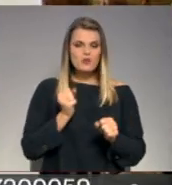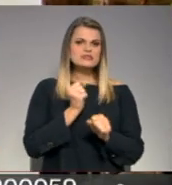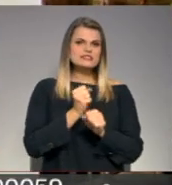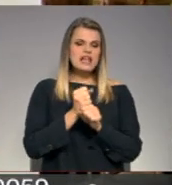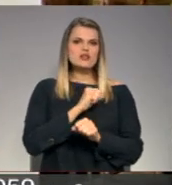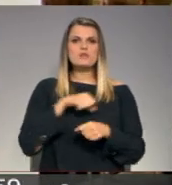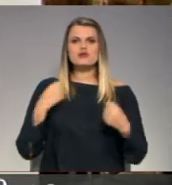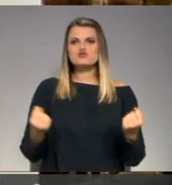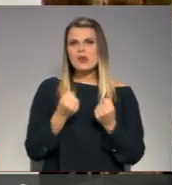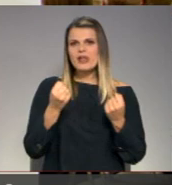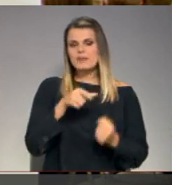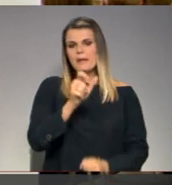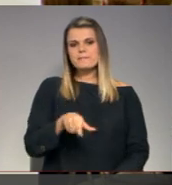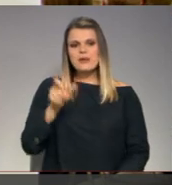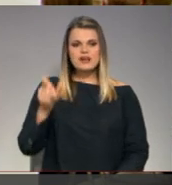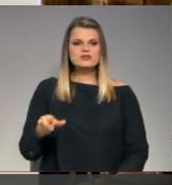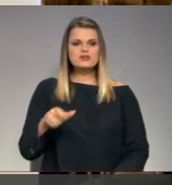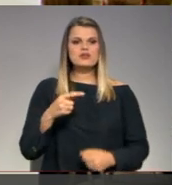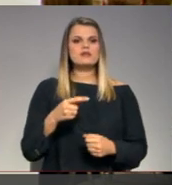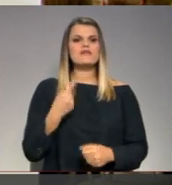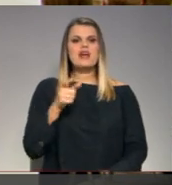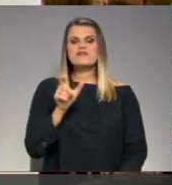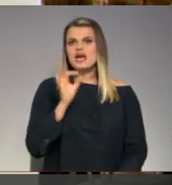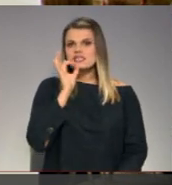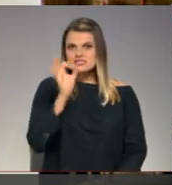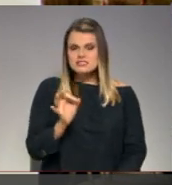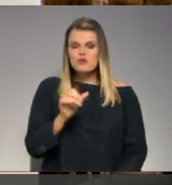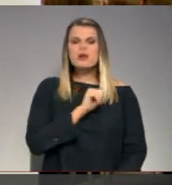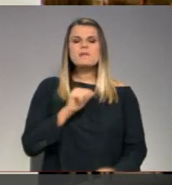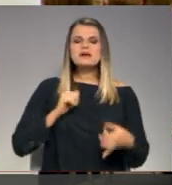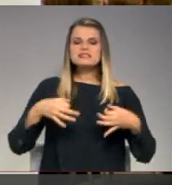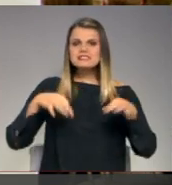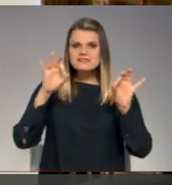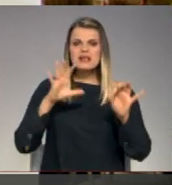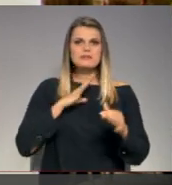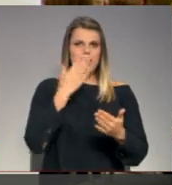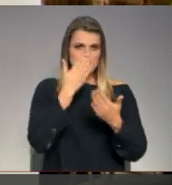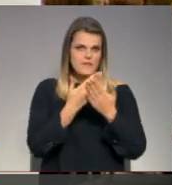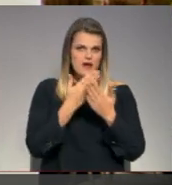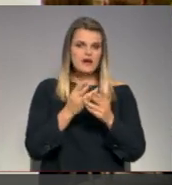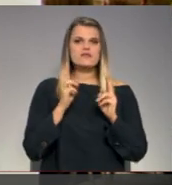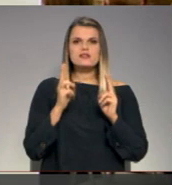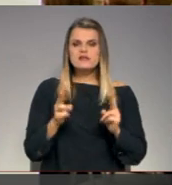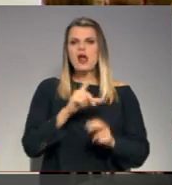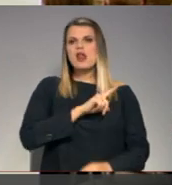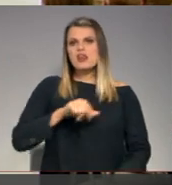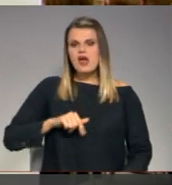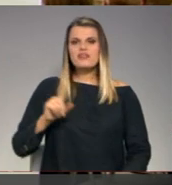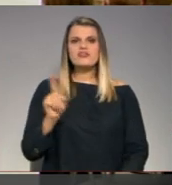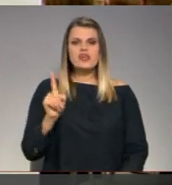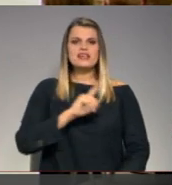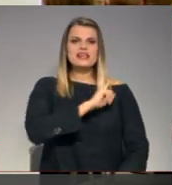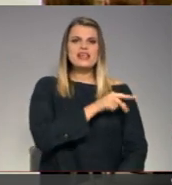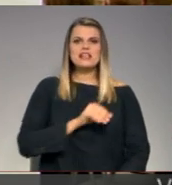par pašnodarbinātām personām. Ar vienu vārdu sakot, pats svarīgākais bija parādīt, ka Latvija ir iespēju